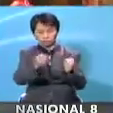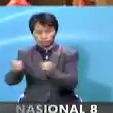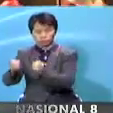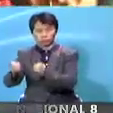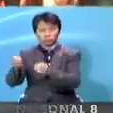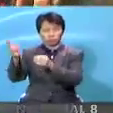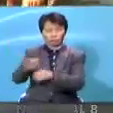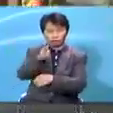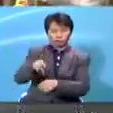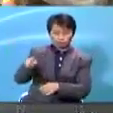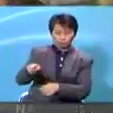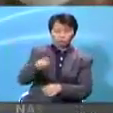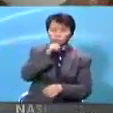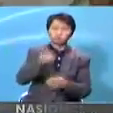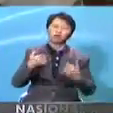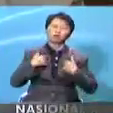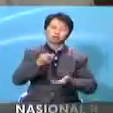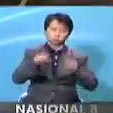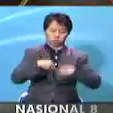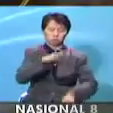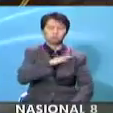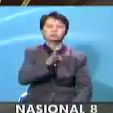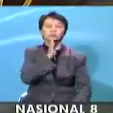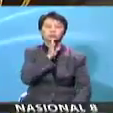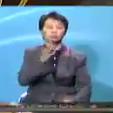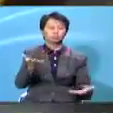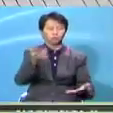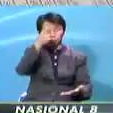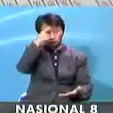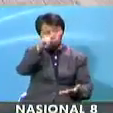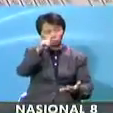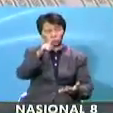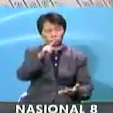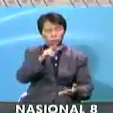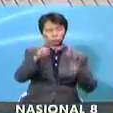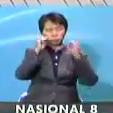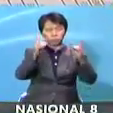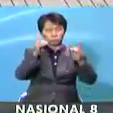perhimpunan seumpama ini juga adalah tidak mendatangkan apa-apa faedah dan manfaat kepada pendidikan negara.